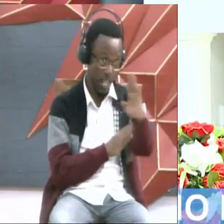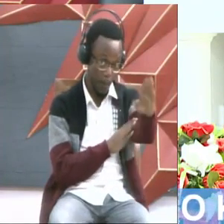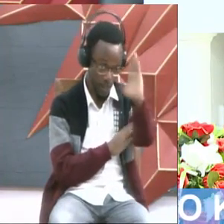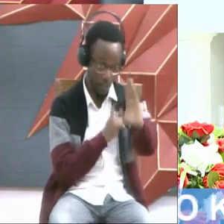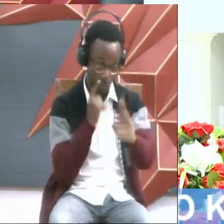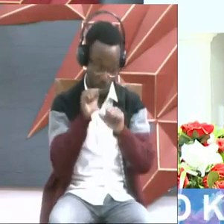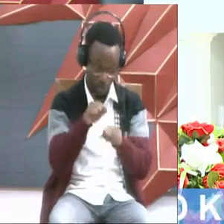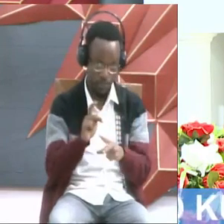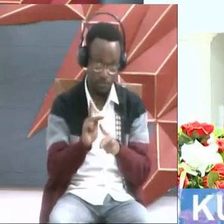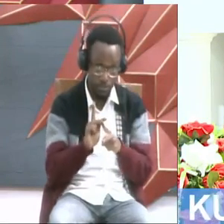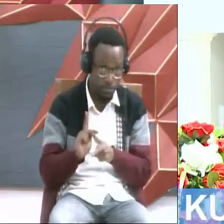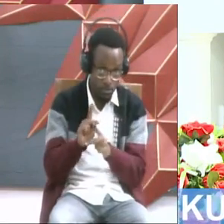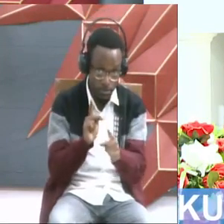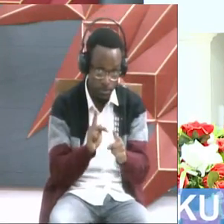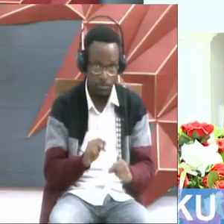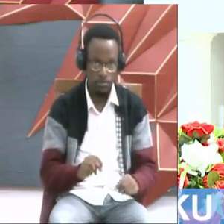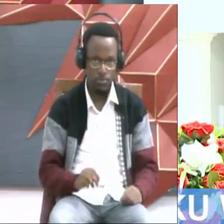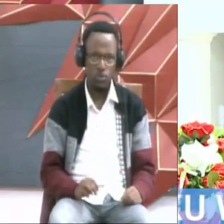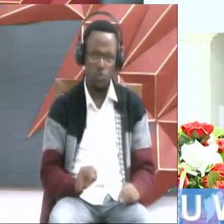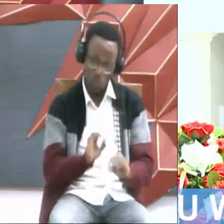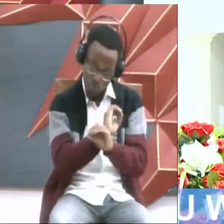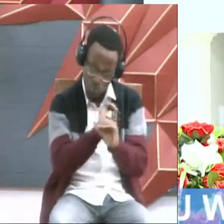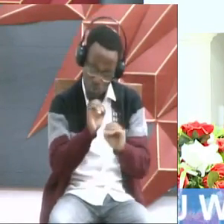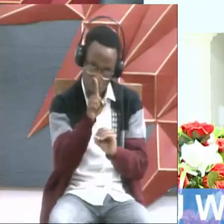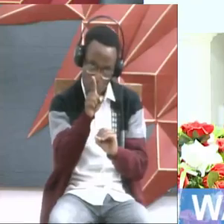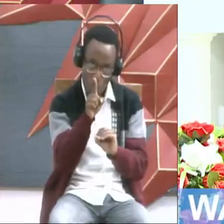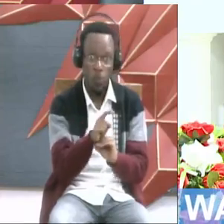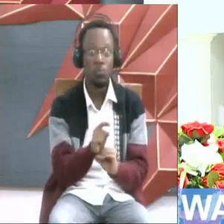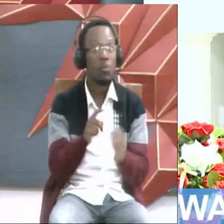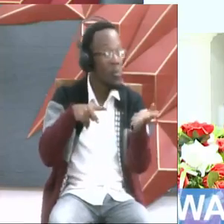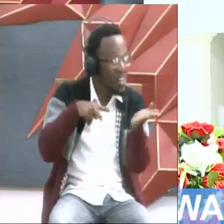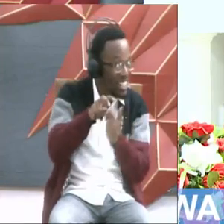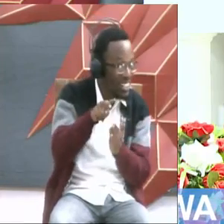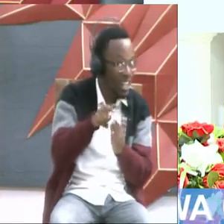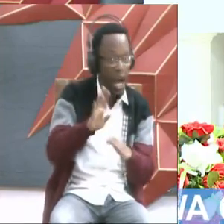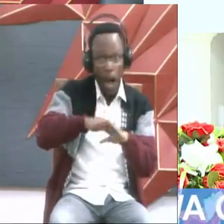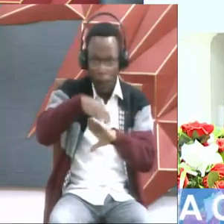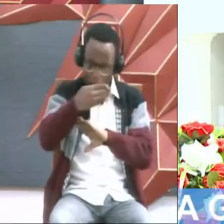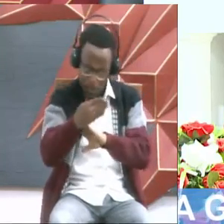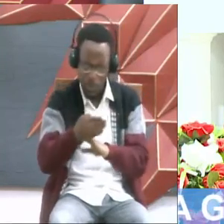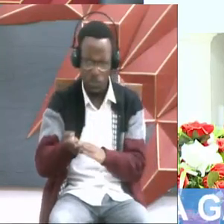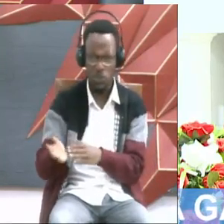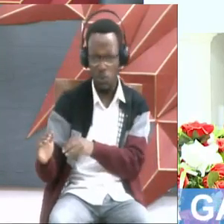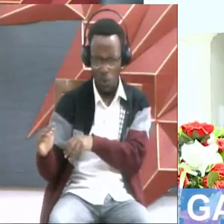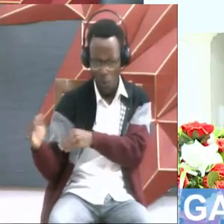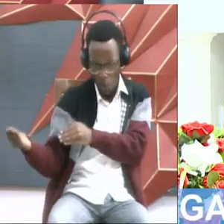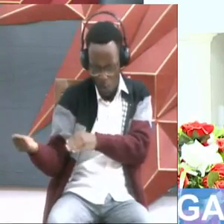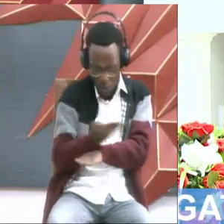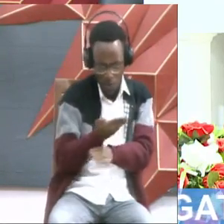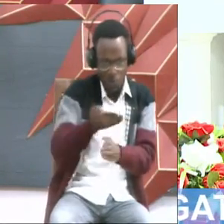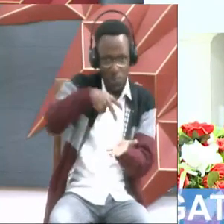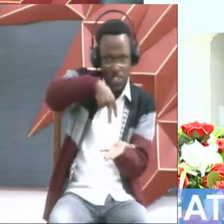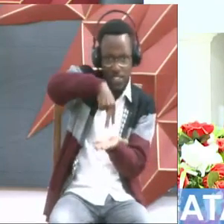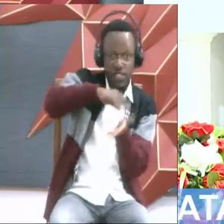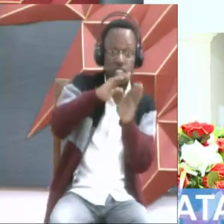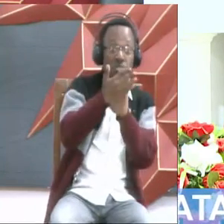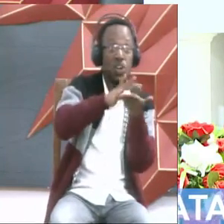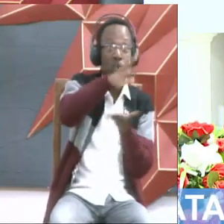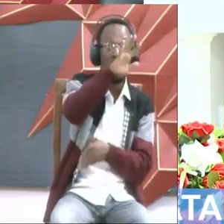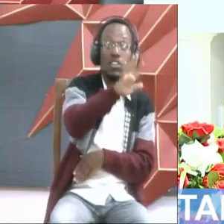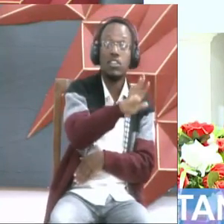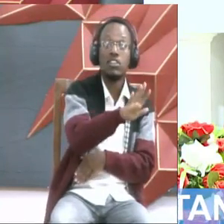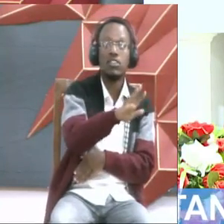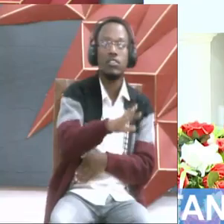kubazigama. Ngo ntimutsitare. No kubahagarika imbere y'ubwiza bwayo.